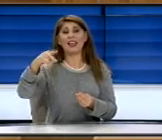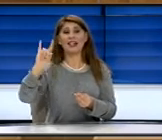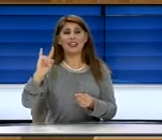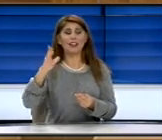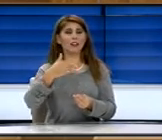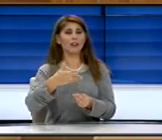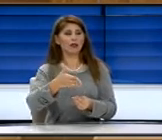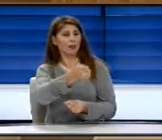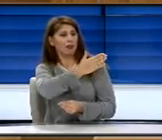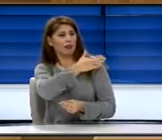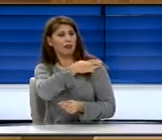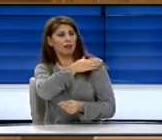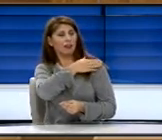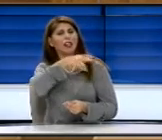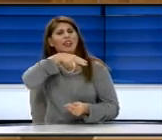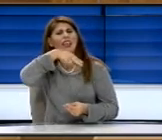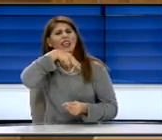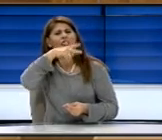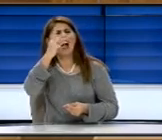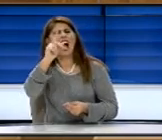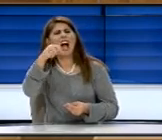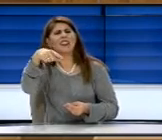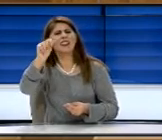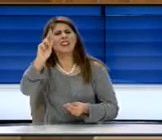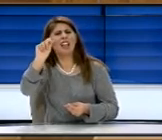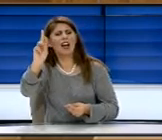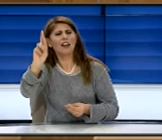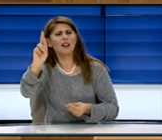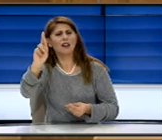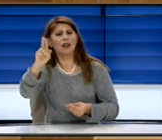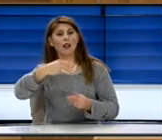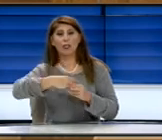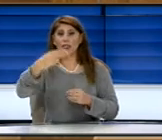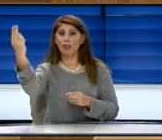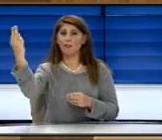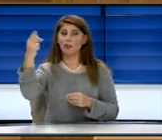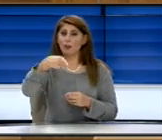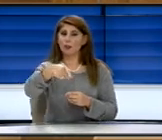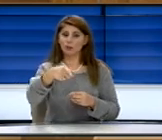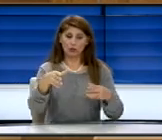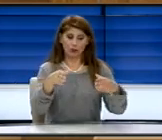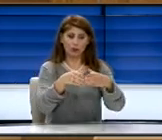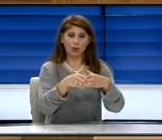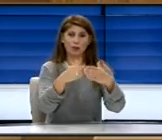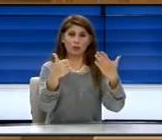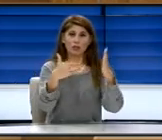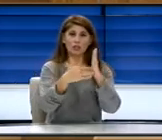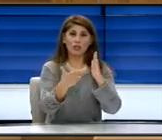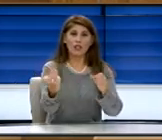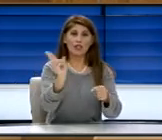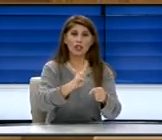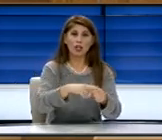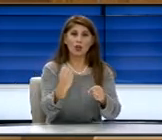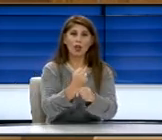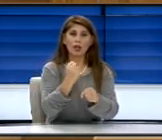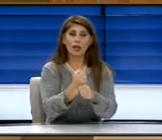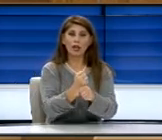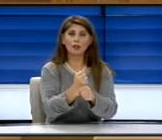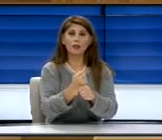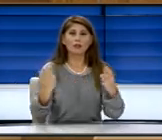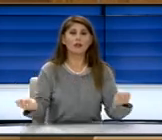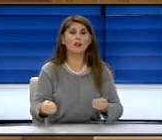του Κατάρ στην πλάτη, αφού πρώτα διαφήμιζε το έσχος του εργασιακού γκέτο με τους 6.000 νεκρούς εργάτες στα έργα